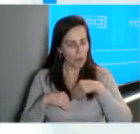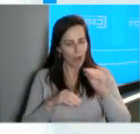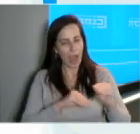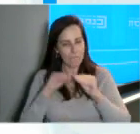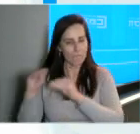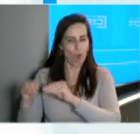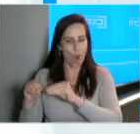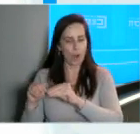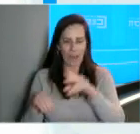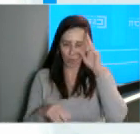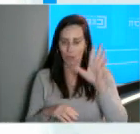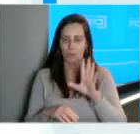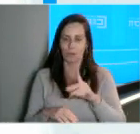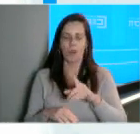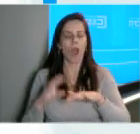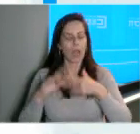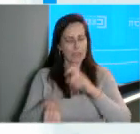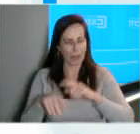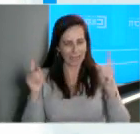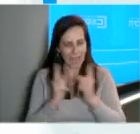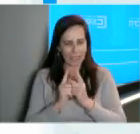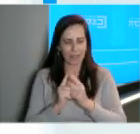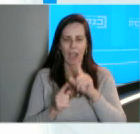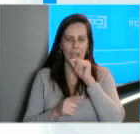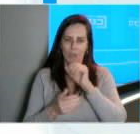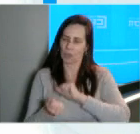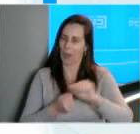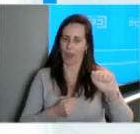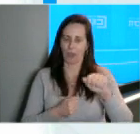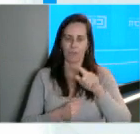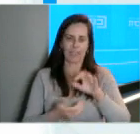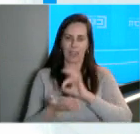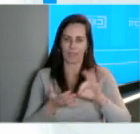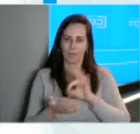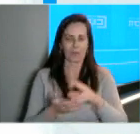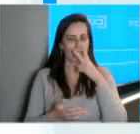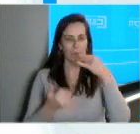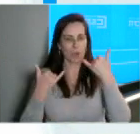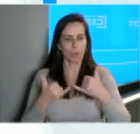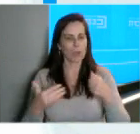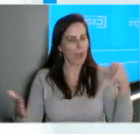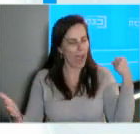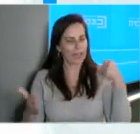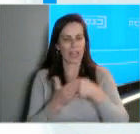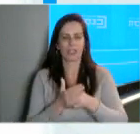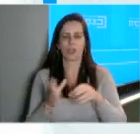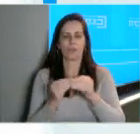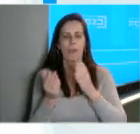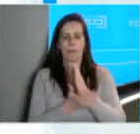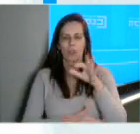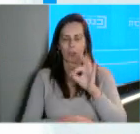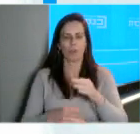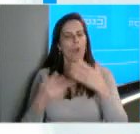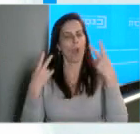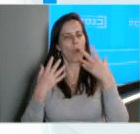להרוק לטובת המחנה השני? אך לאחר זמן קצר, הציוץ נמחק. וכך היא כתבה. ראיתי אתכם היום הולכים יחד עד הסוף עם